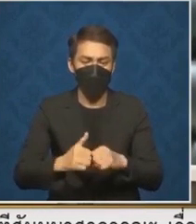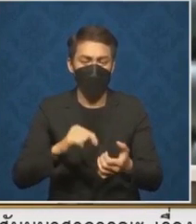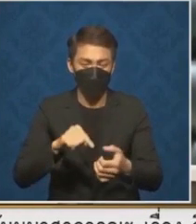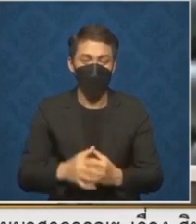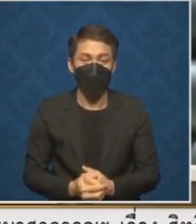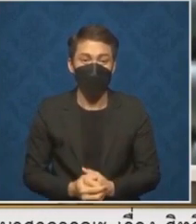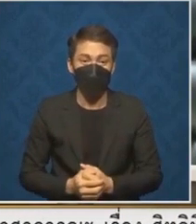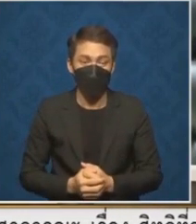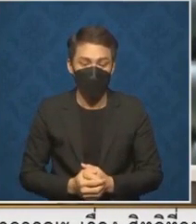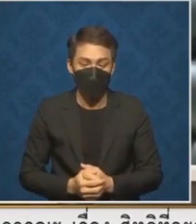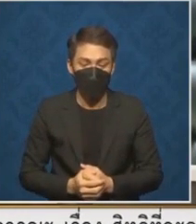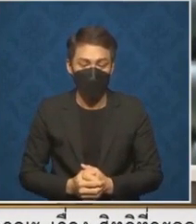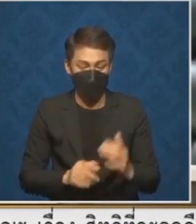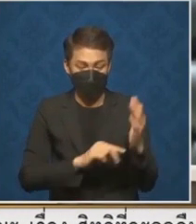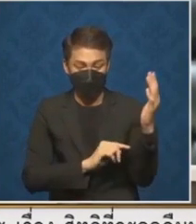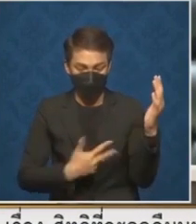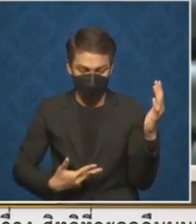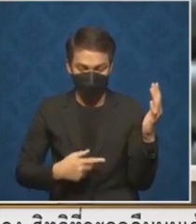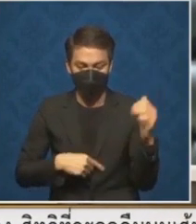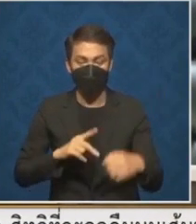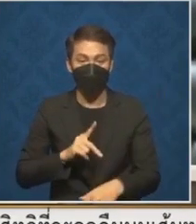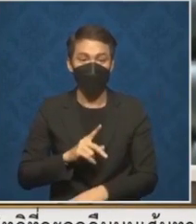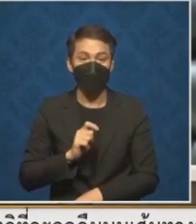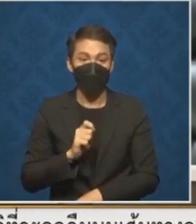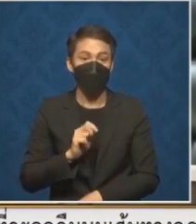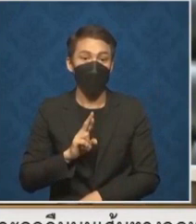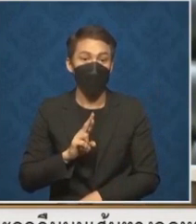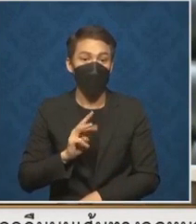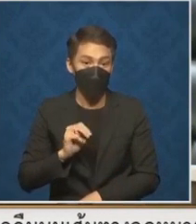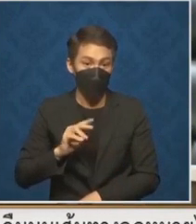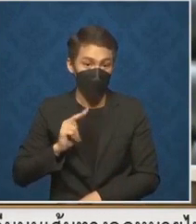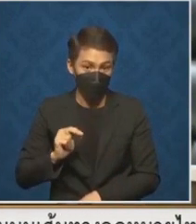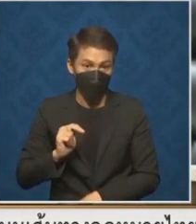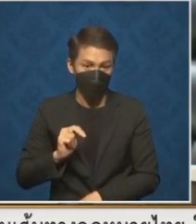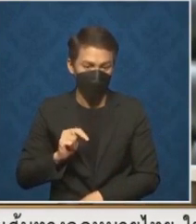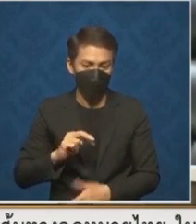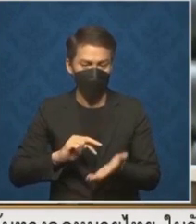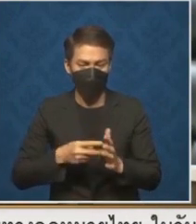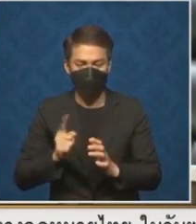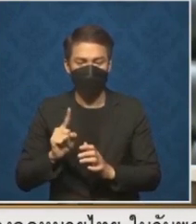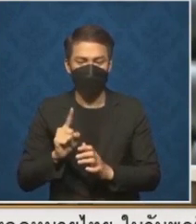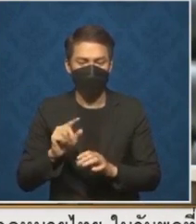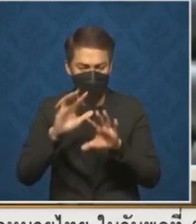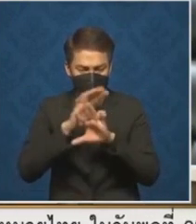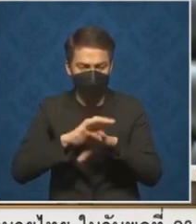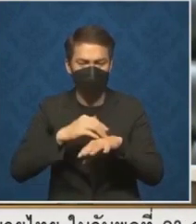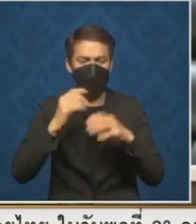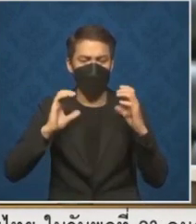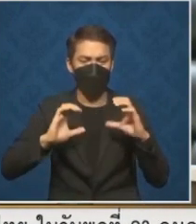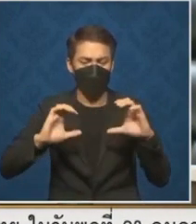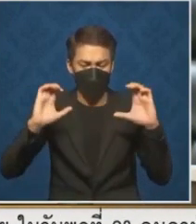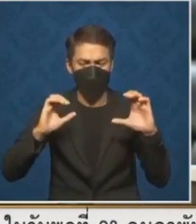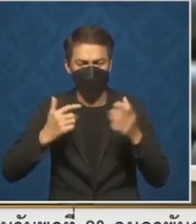transferสามอยหวัดมากรอมนารอกรอมนาห ไม